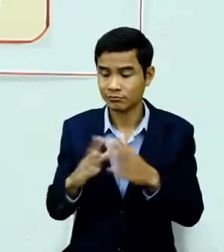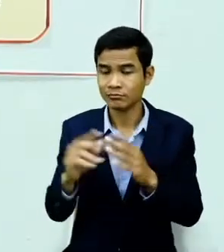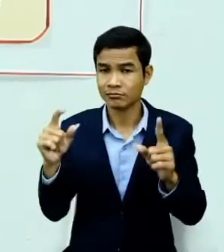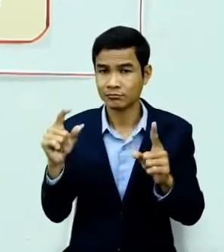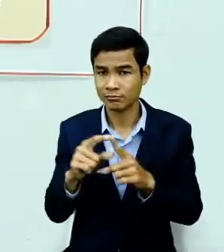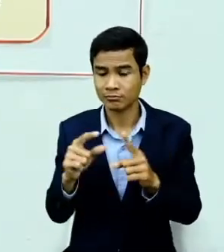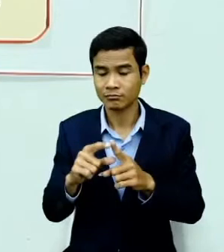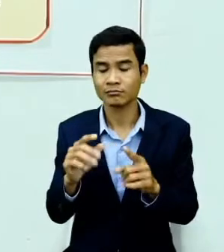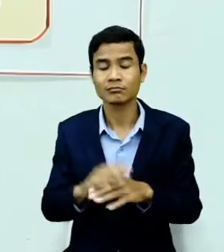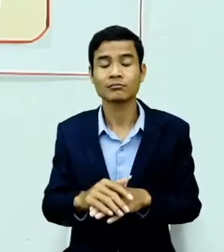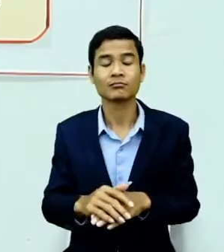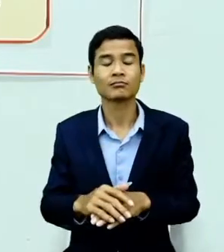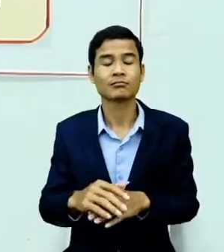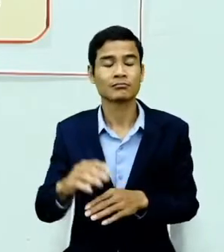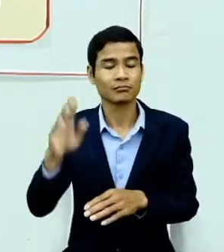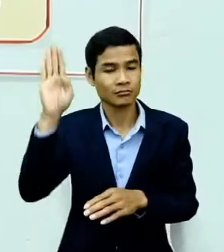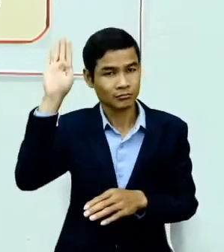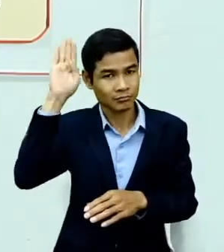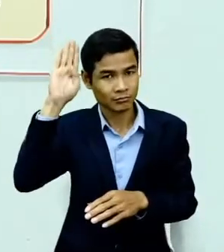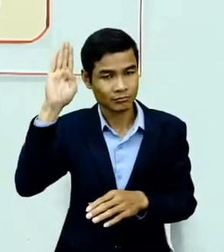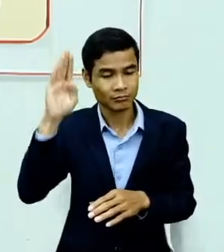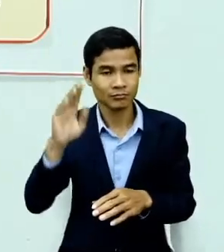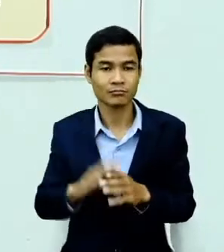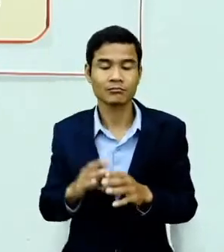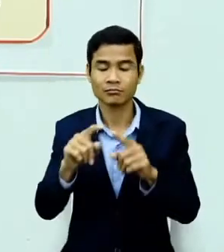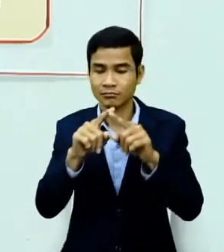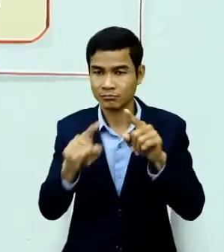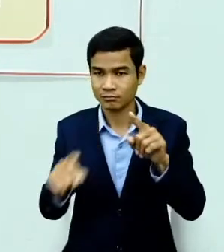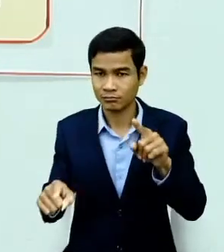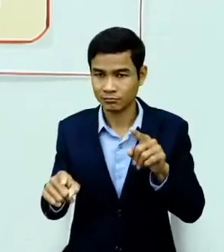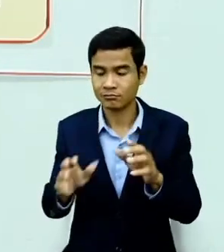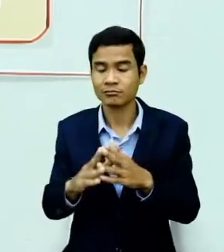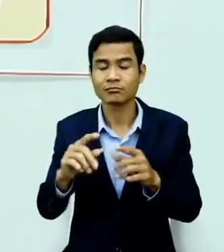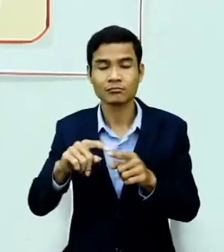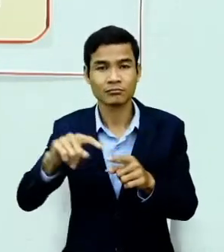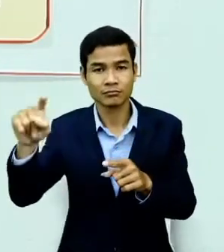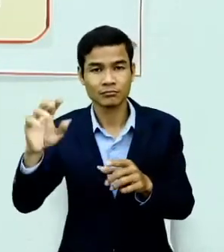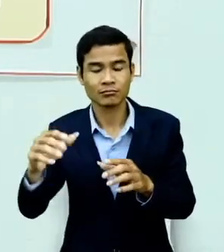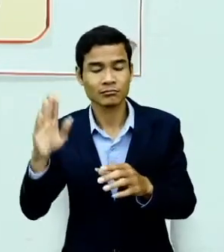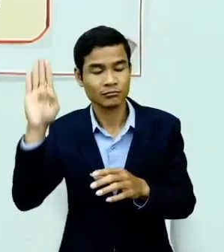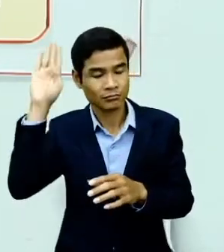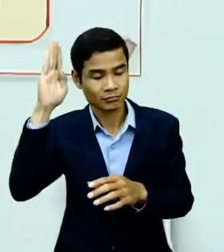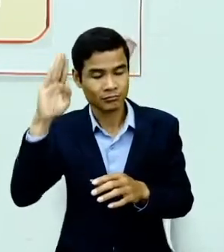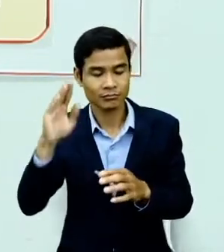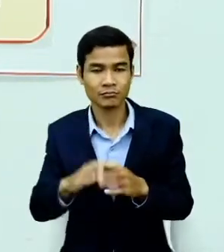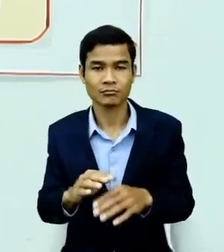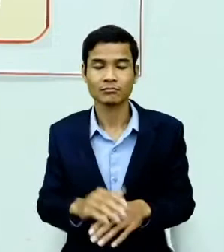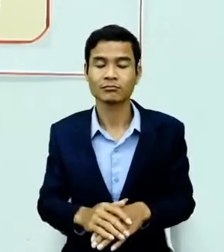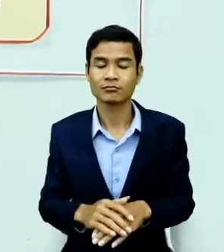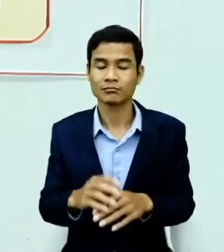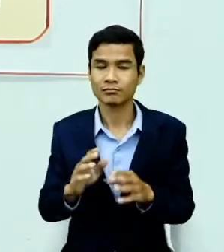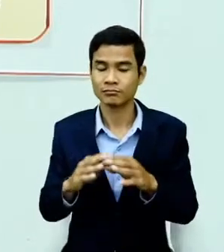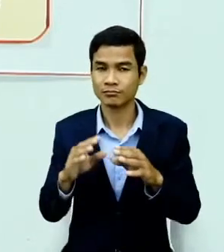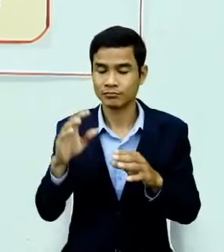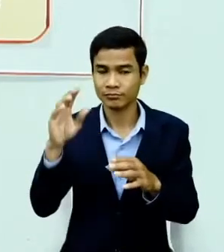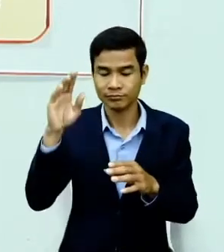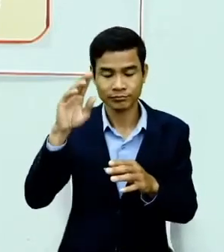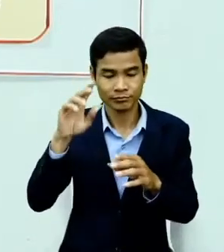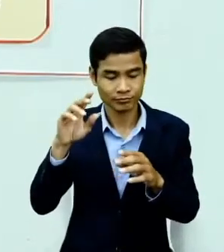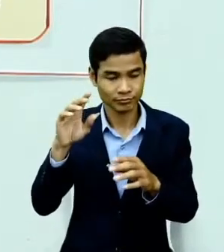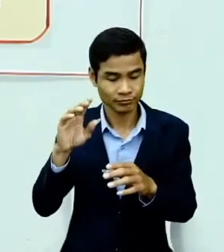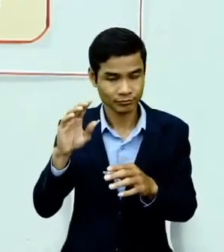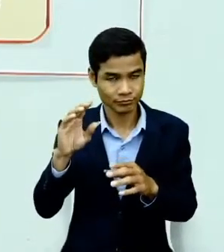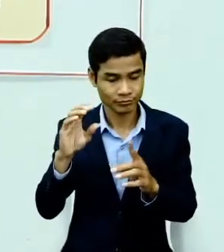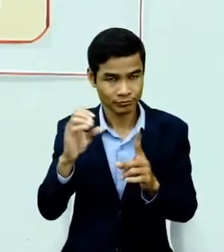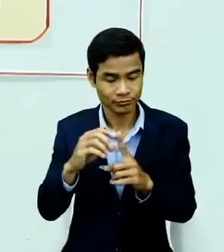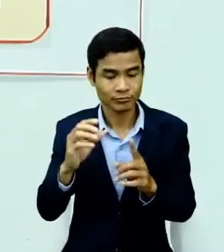ក្យលាអ្នកគ្រូត្រូវគូសទៅនឹងរូបភាពលាចាពាក្យលាគូសទៅនឹងរូបលាអរគុណកូនឥឡូវ